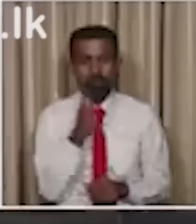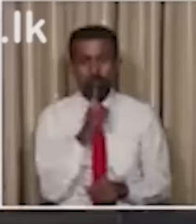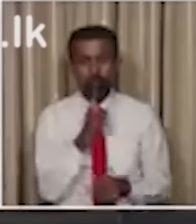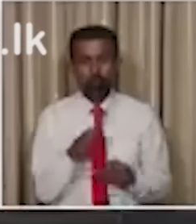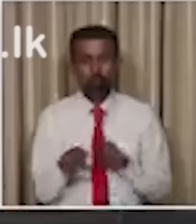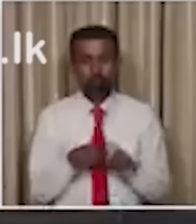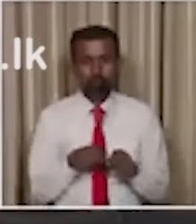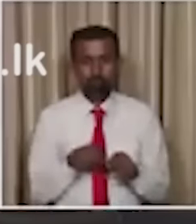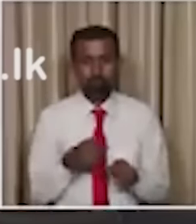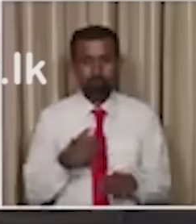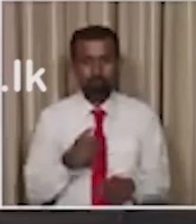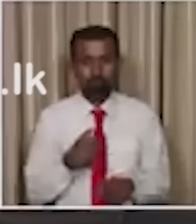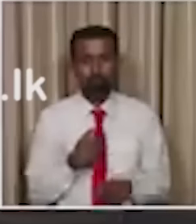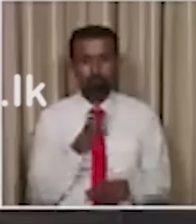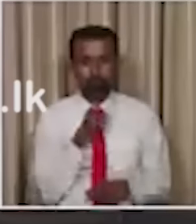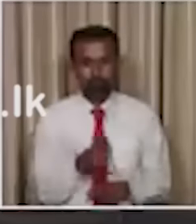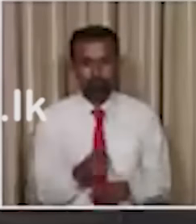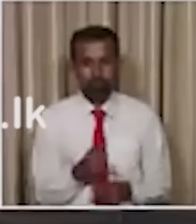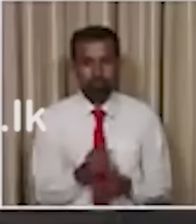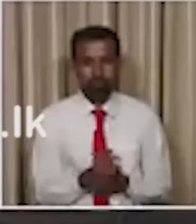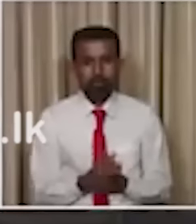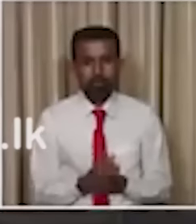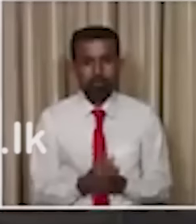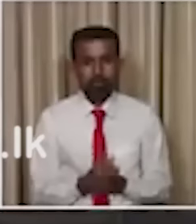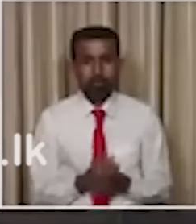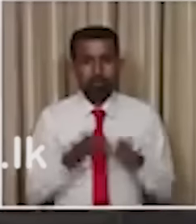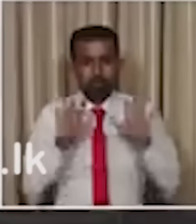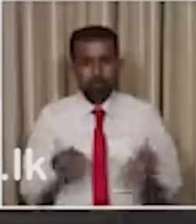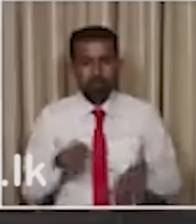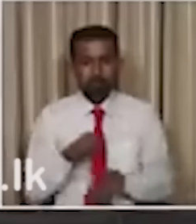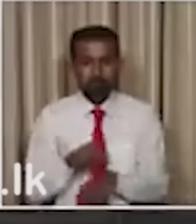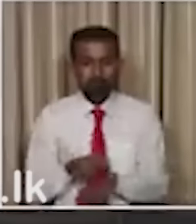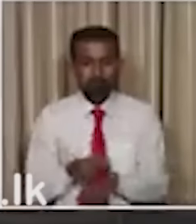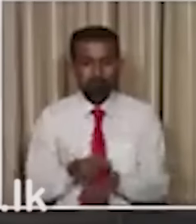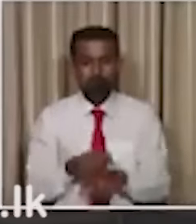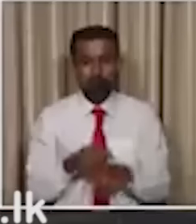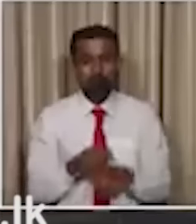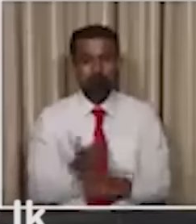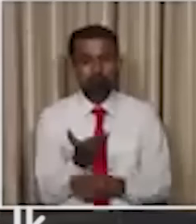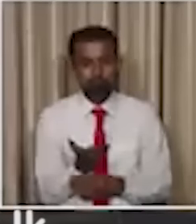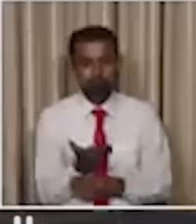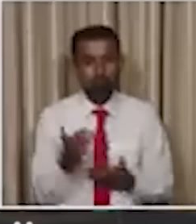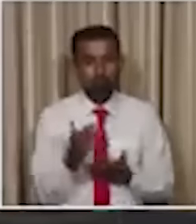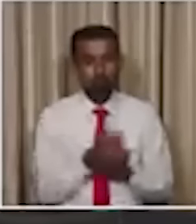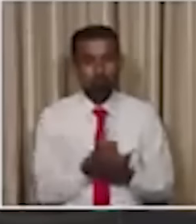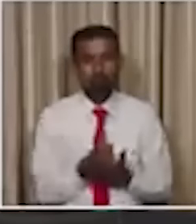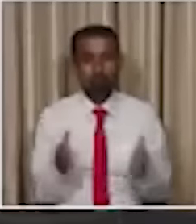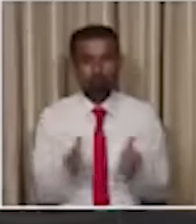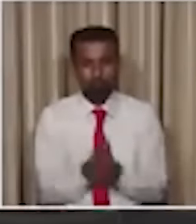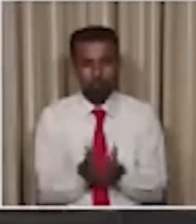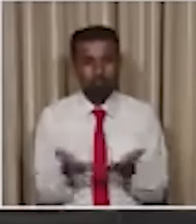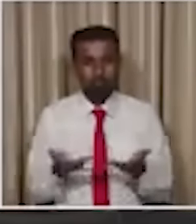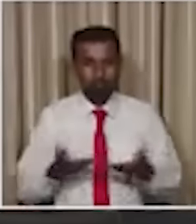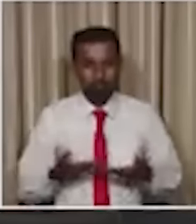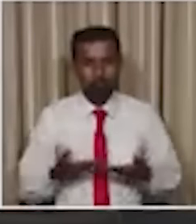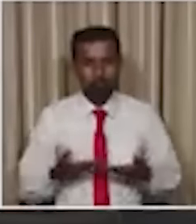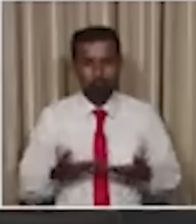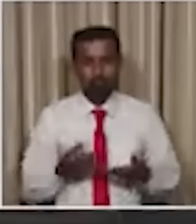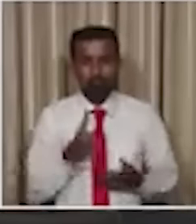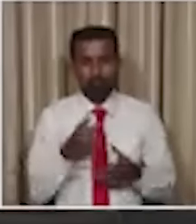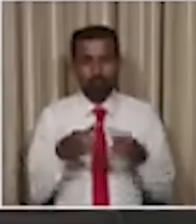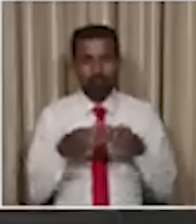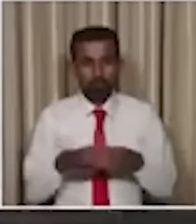වගේ මම ඒකයි කියන්නේ අවසාන වශයෙන් කරුණා කළා අපි ඔක්කොම එකතු වෙමු. අපි එක ටීම්